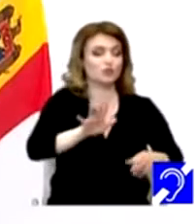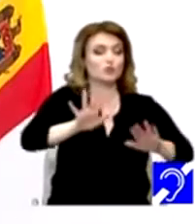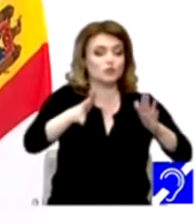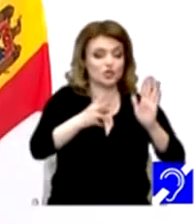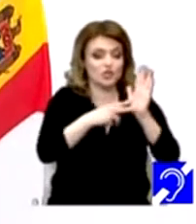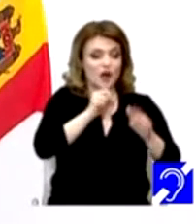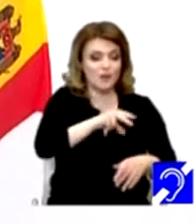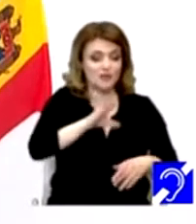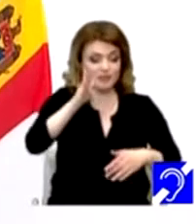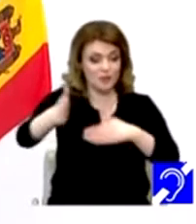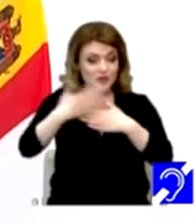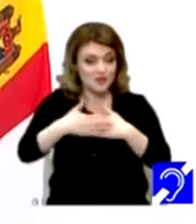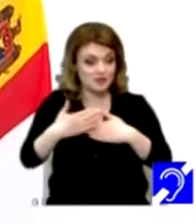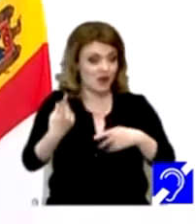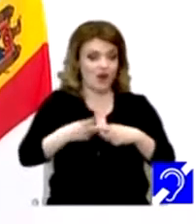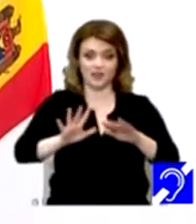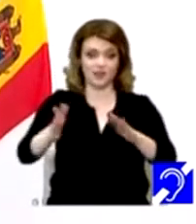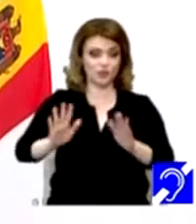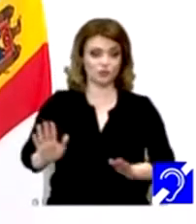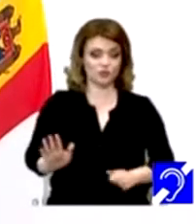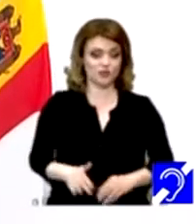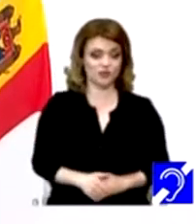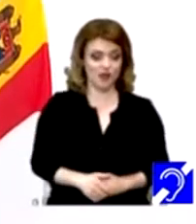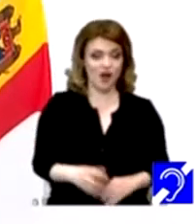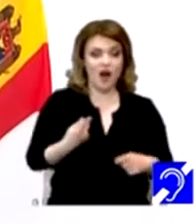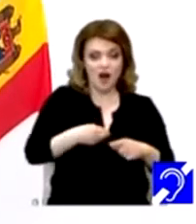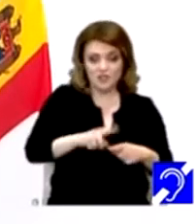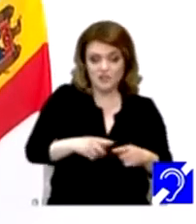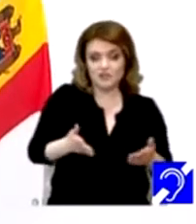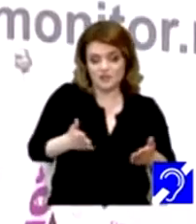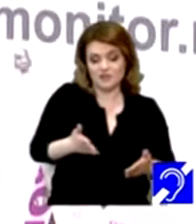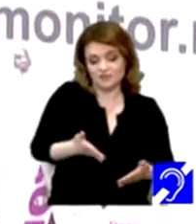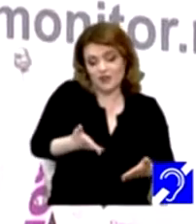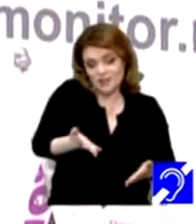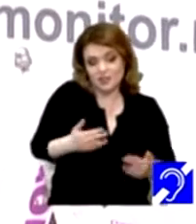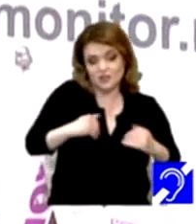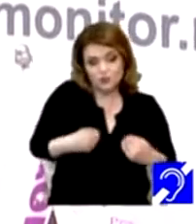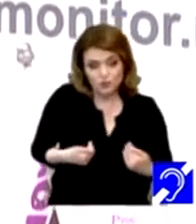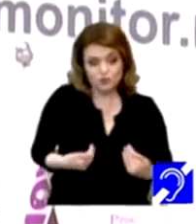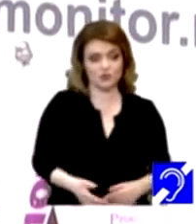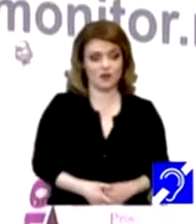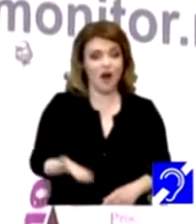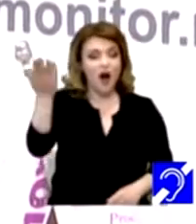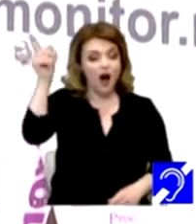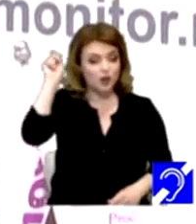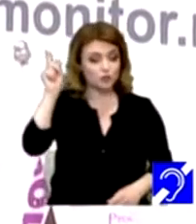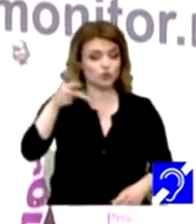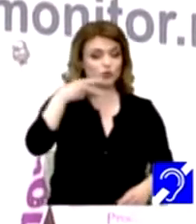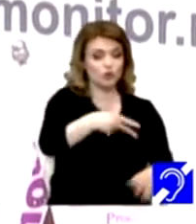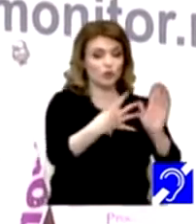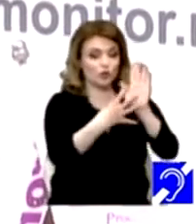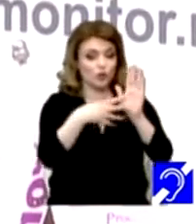aprilie să fie pedepsite, nu s-a întâmplat. Și asta este evident dezamăgitor. Atunci, în 2009-2010, nu